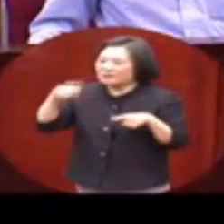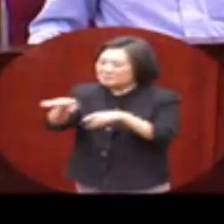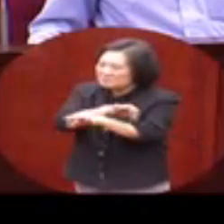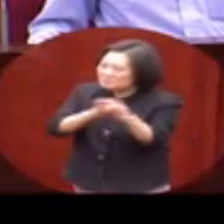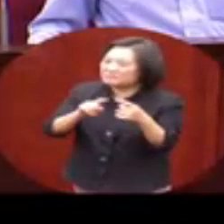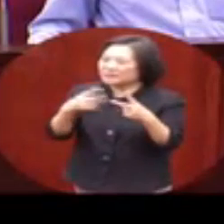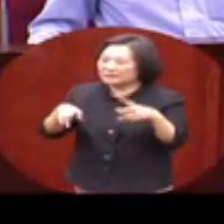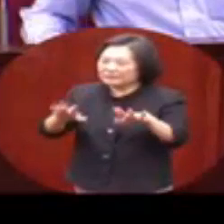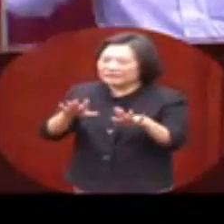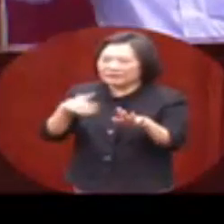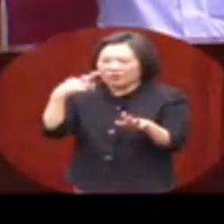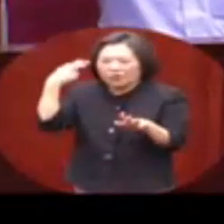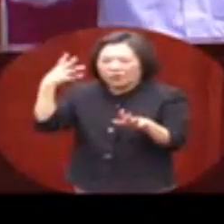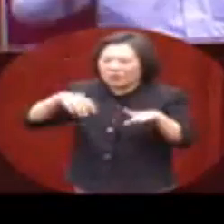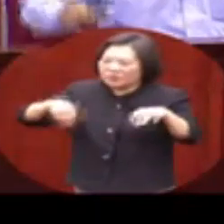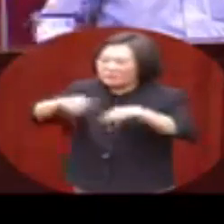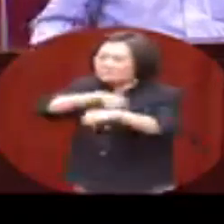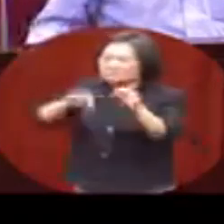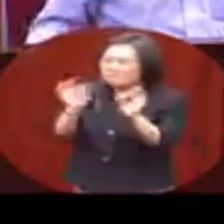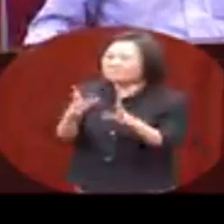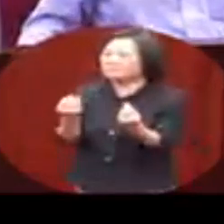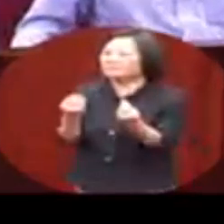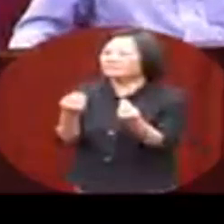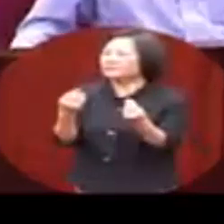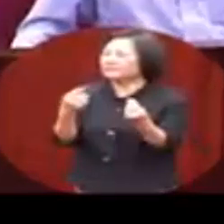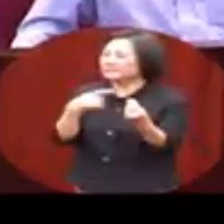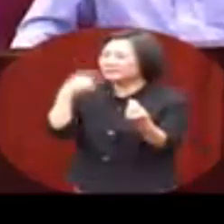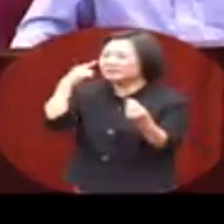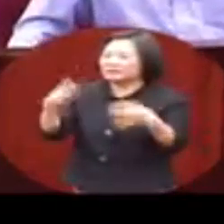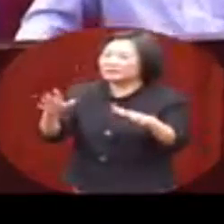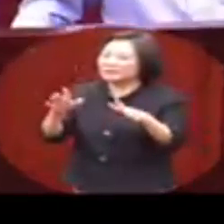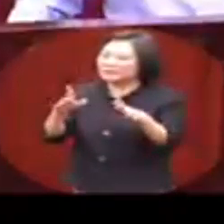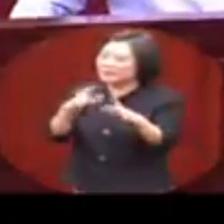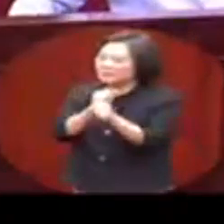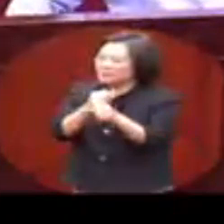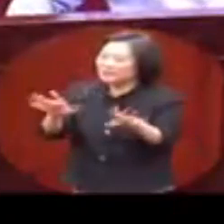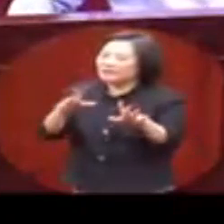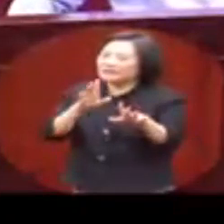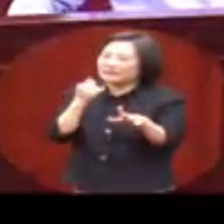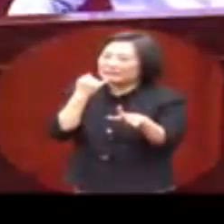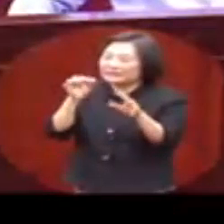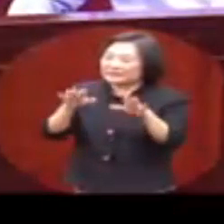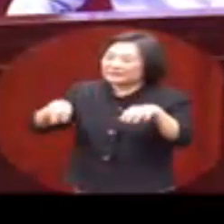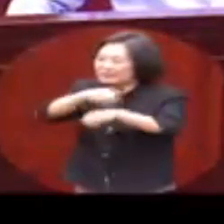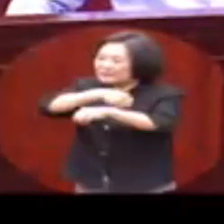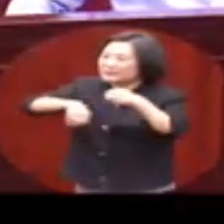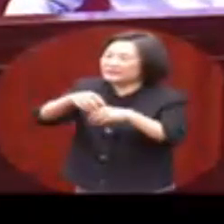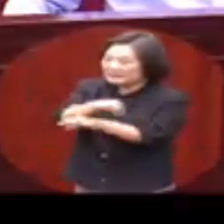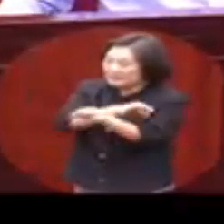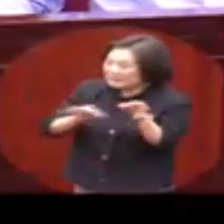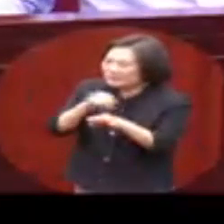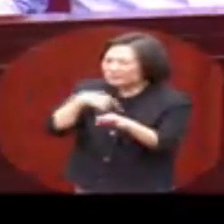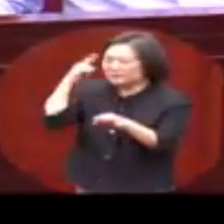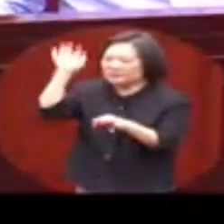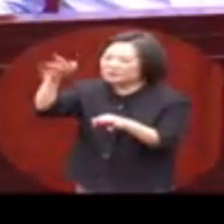这个现行经济往循环经济在移动，所以我们事实上地球的资源不会那么多，所以循环经济应当是未来一个很重要的思